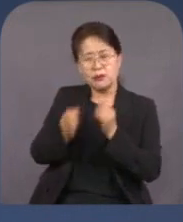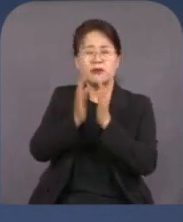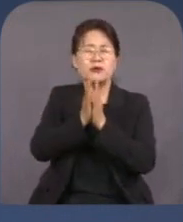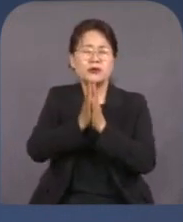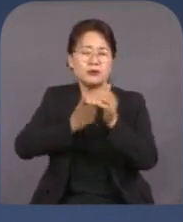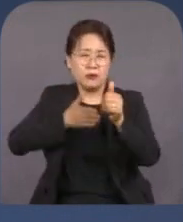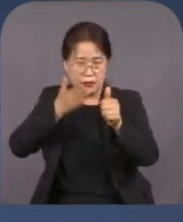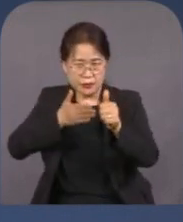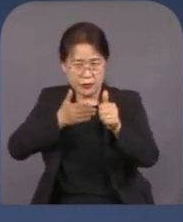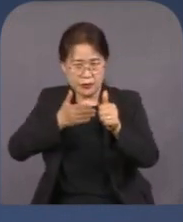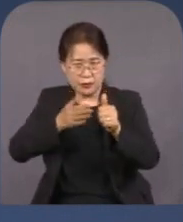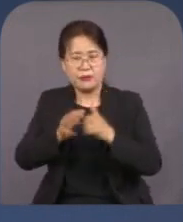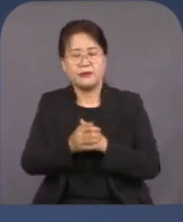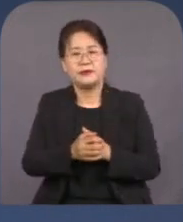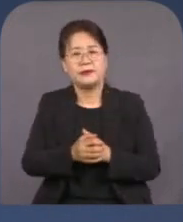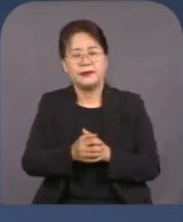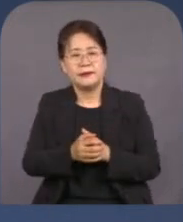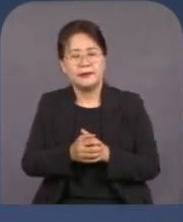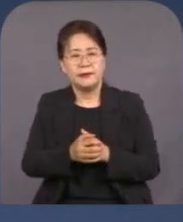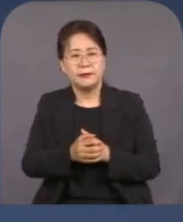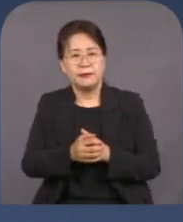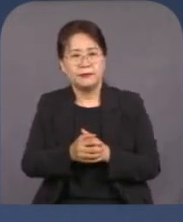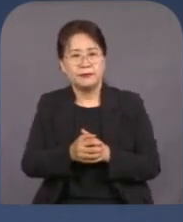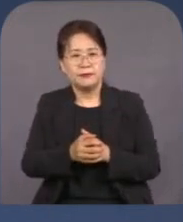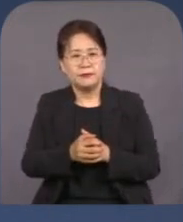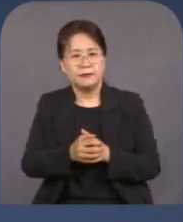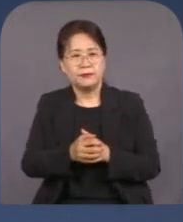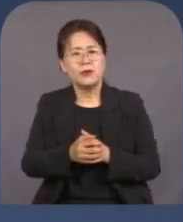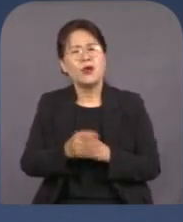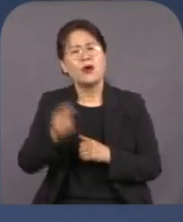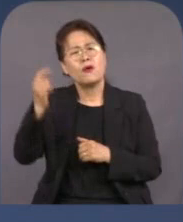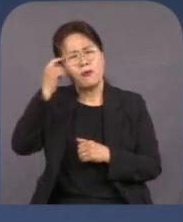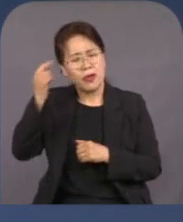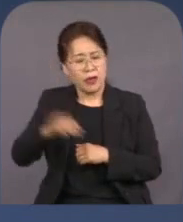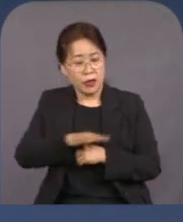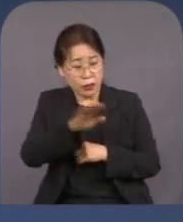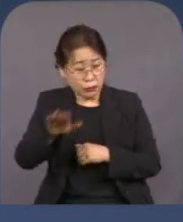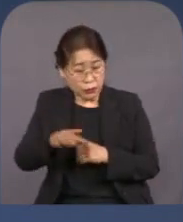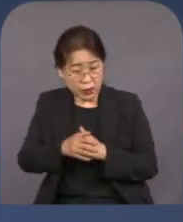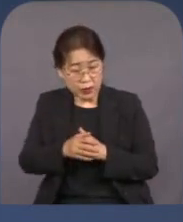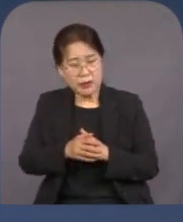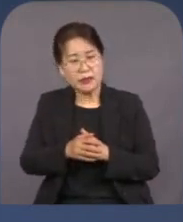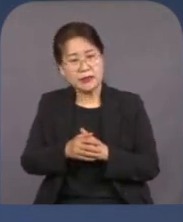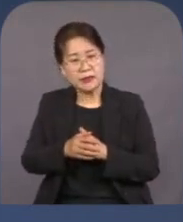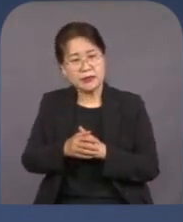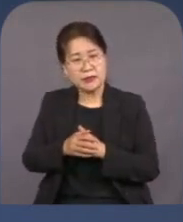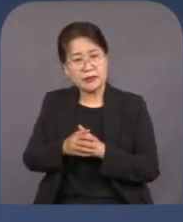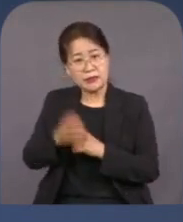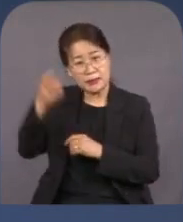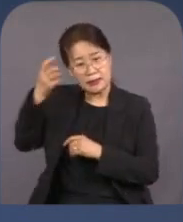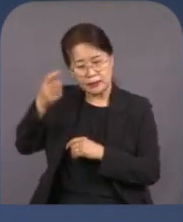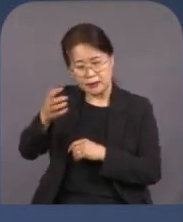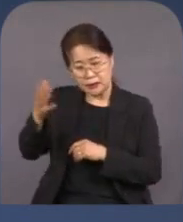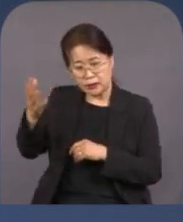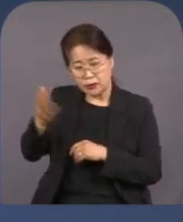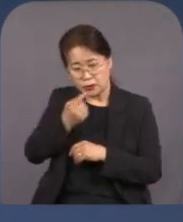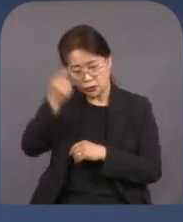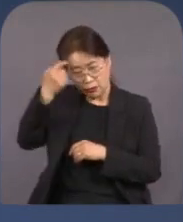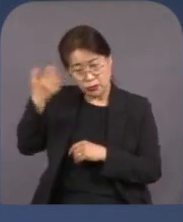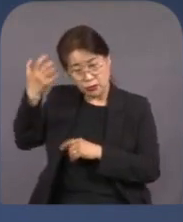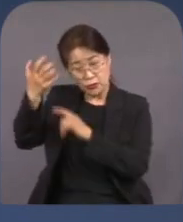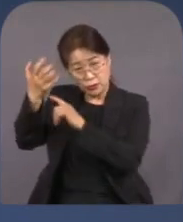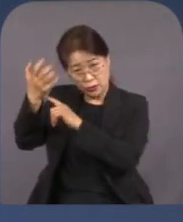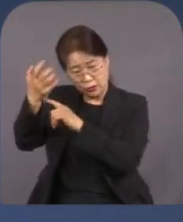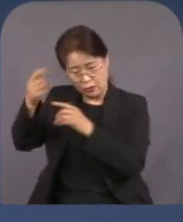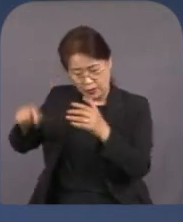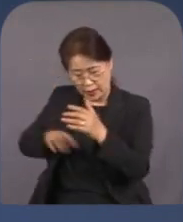그렇게 번역이 되어 있습니다 자 그러면 왜 우리는 성령 안에서 기도를 해야만 할까요 이게